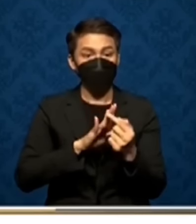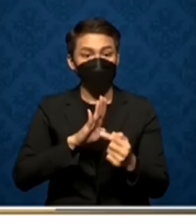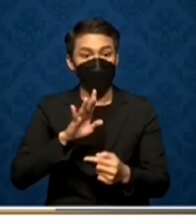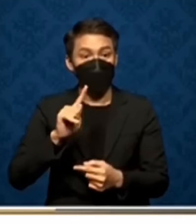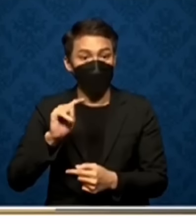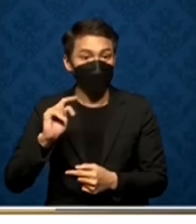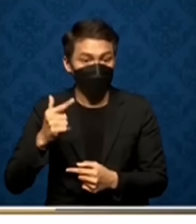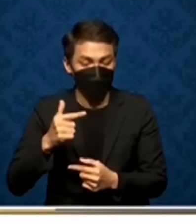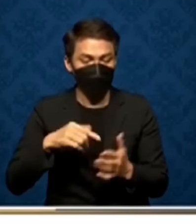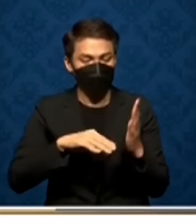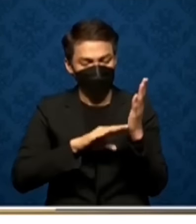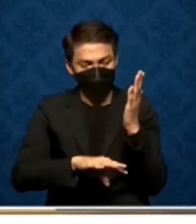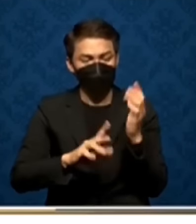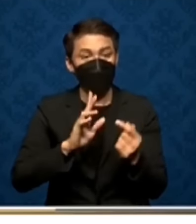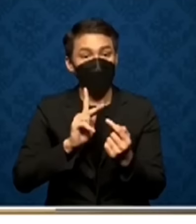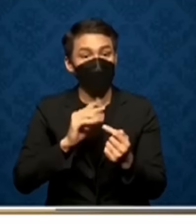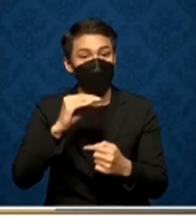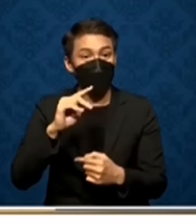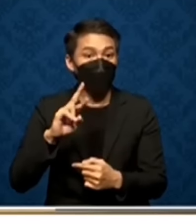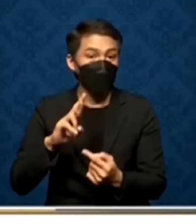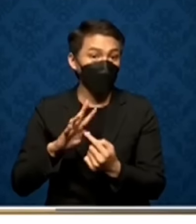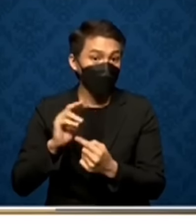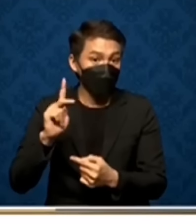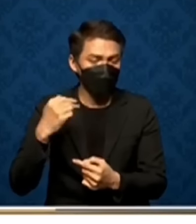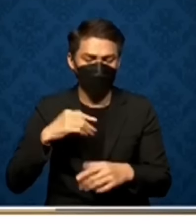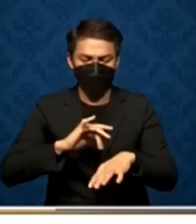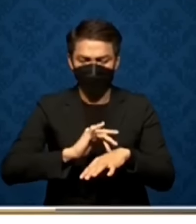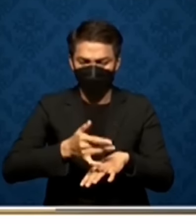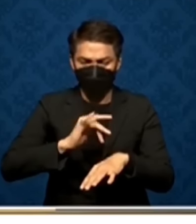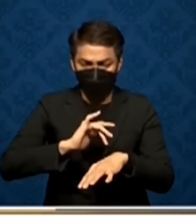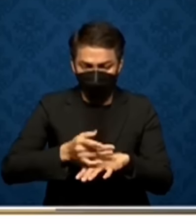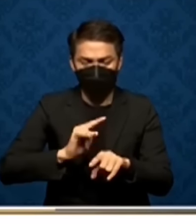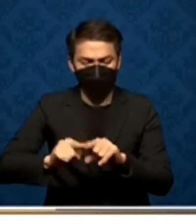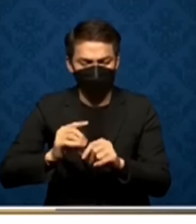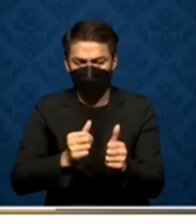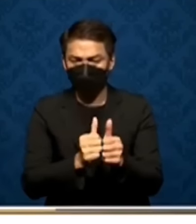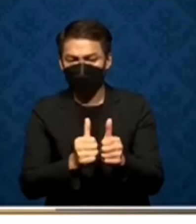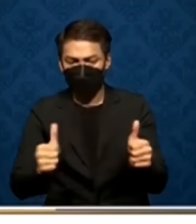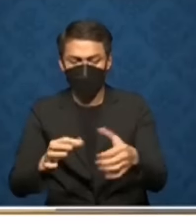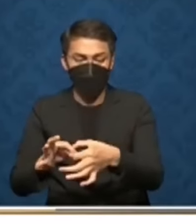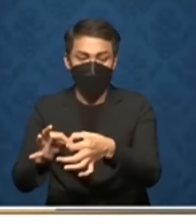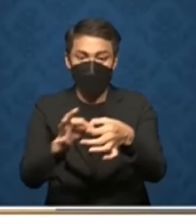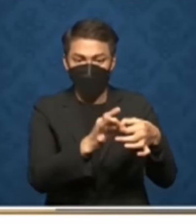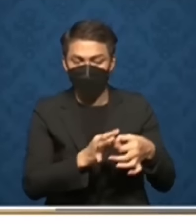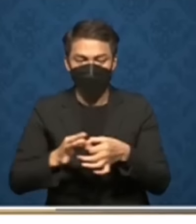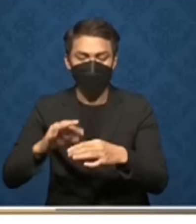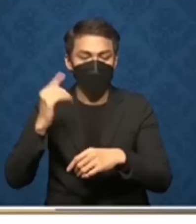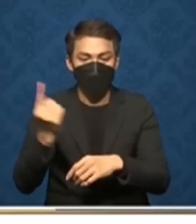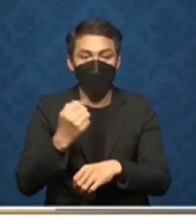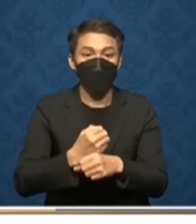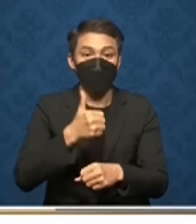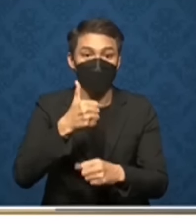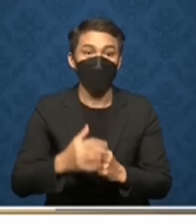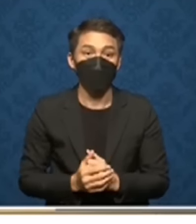ชายแดนโกลกก็ดีตากใบก็ดีสุขุลินก็ดีที่ยังมีธรรมชาติที่สามารถที่จะดึงเข้ามาแล้วเชื่อมโยงกันเข้ามา